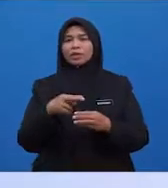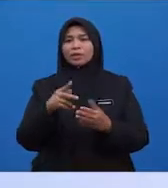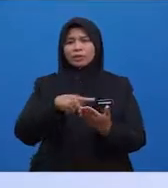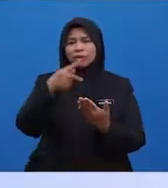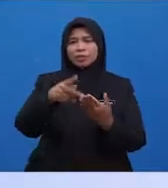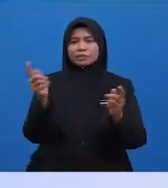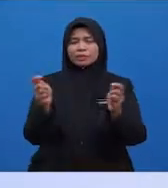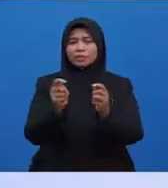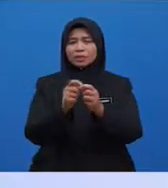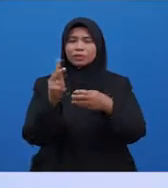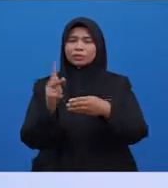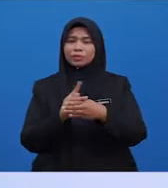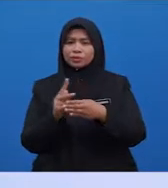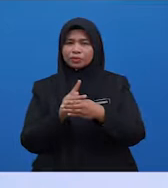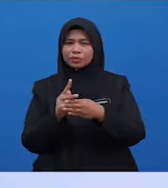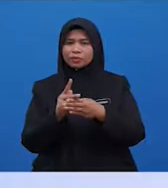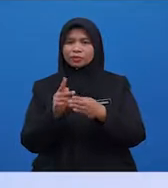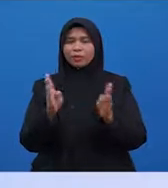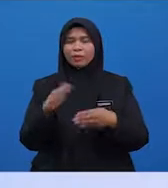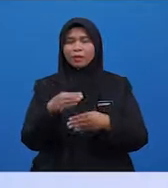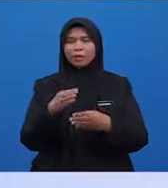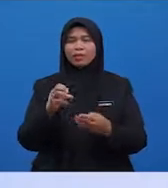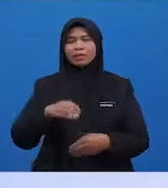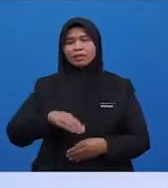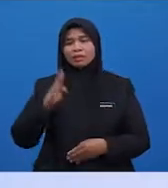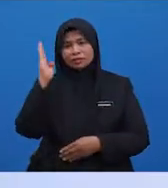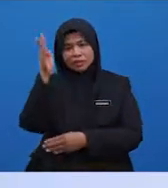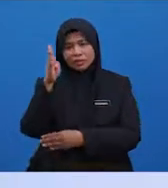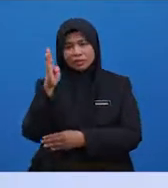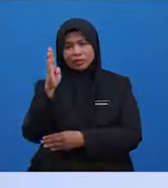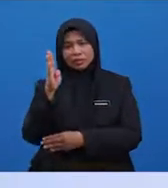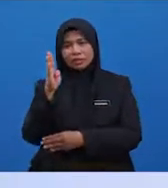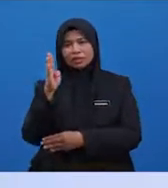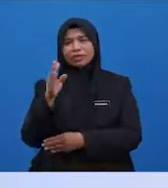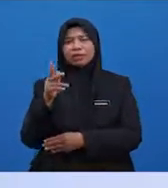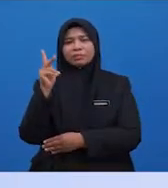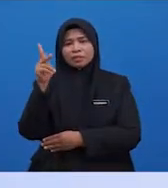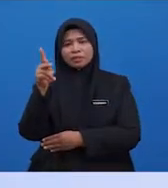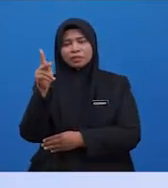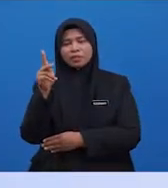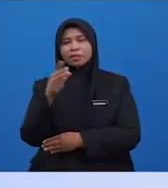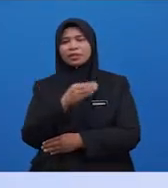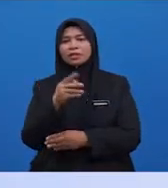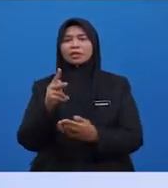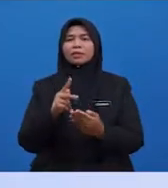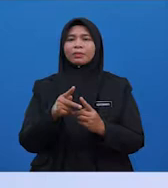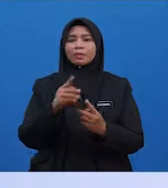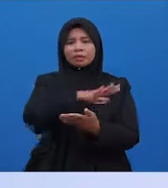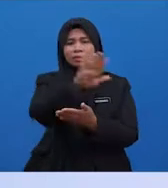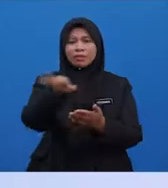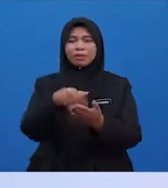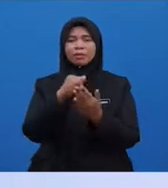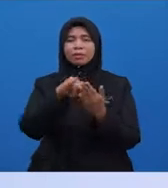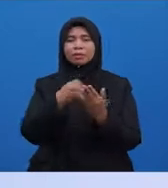program seperti kursus, bengkel, seminar, simposium dan persidangan